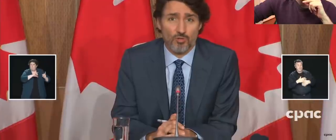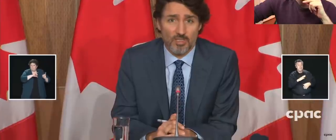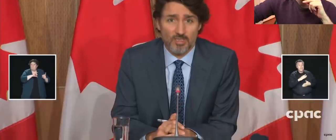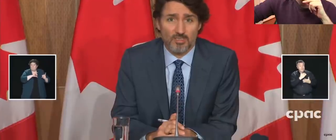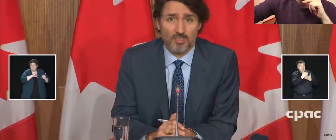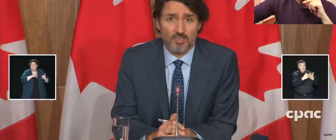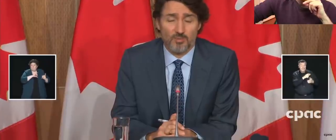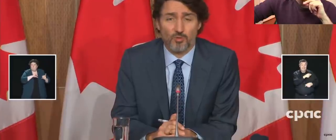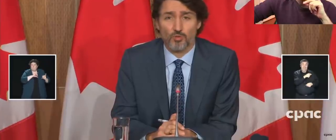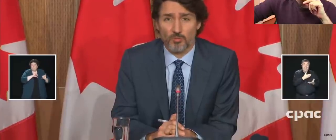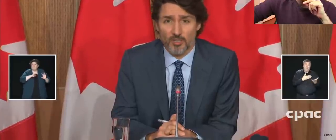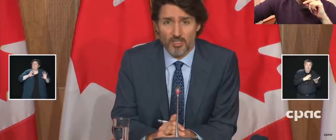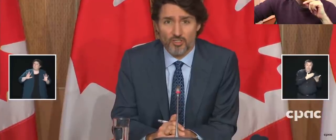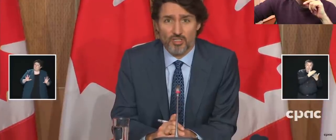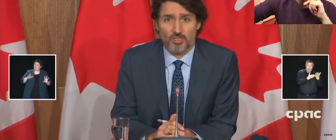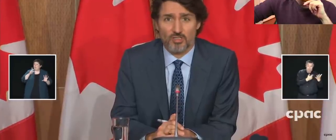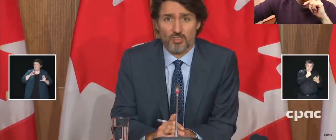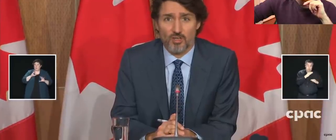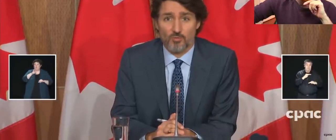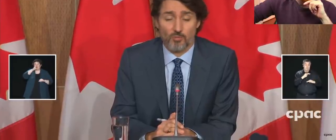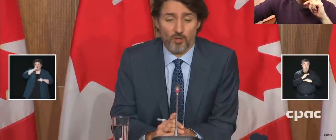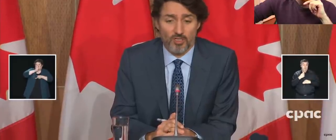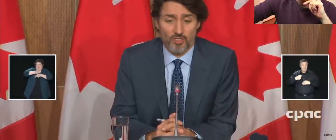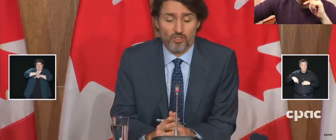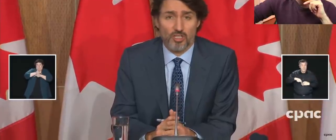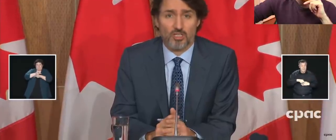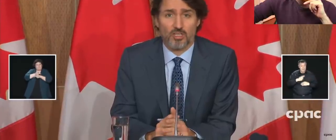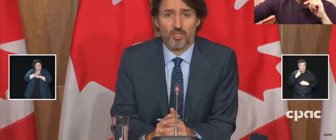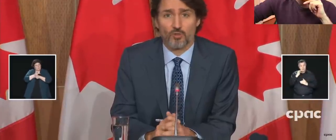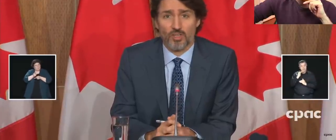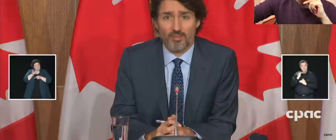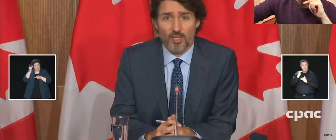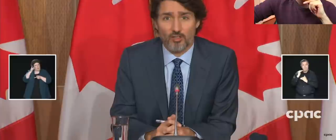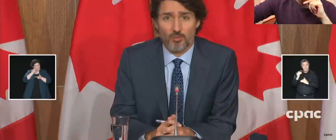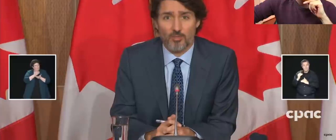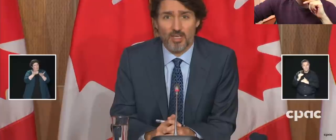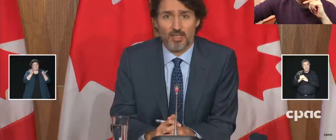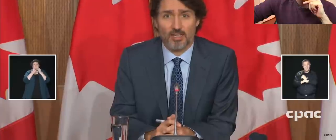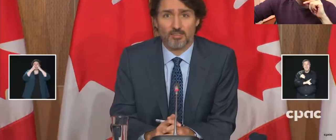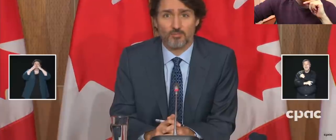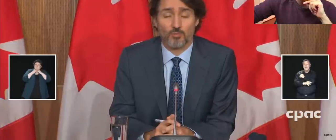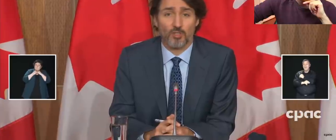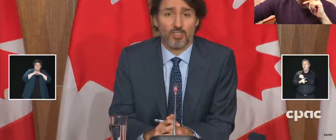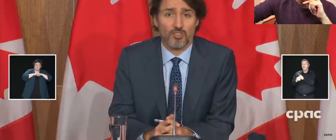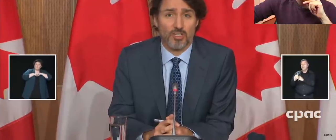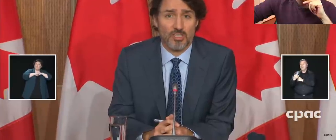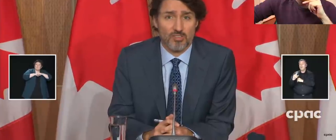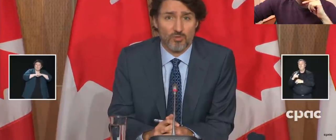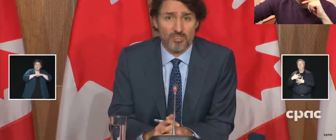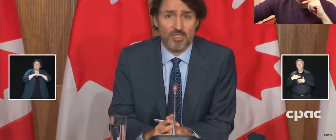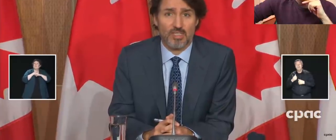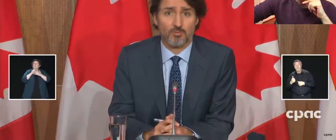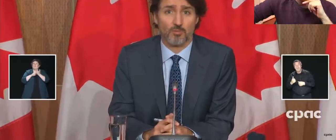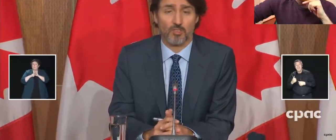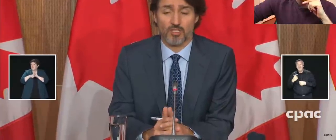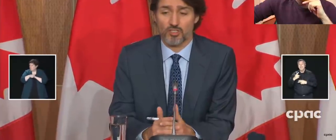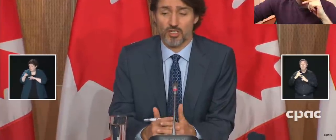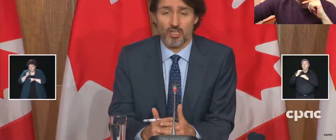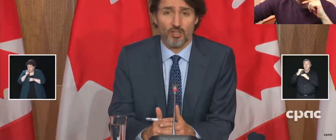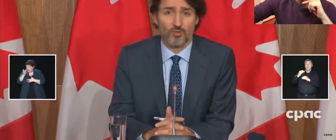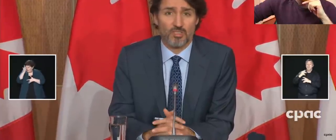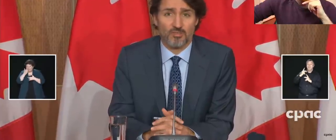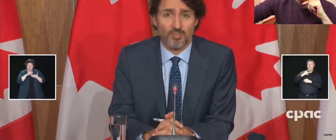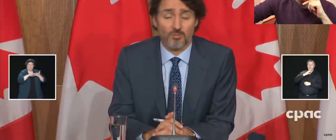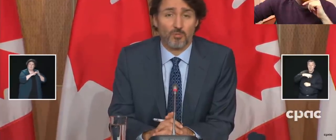mesures sont là pour nous protéger, pour protéger nos travailleurs de première ligne, pour protéger nos aînés, pour